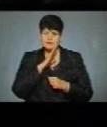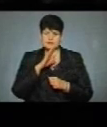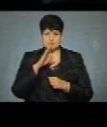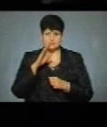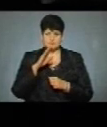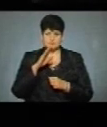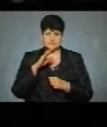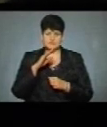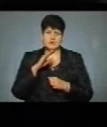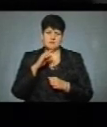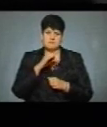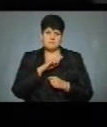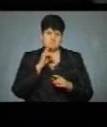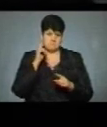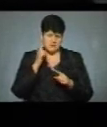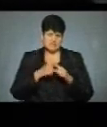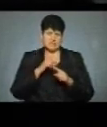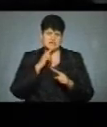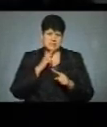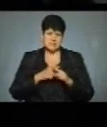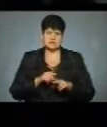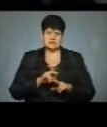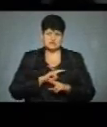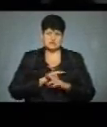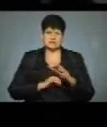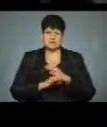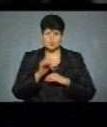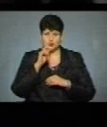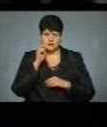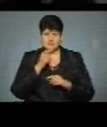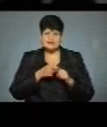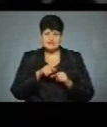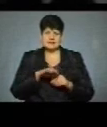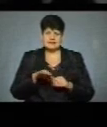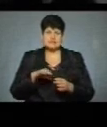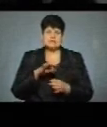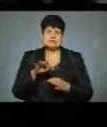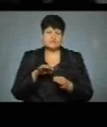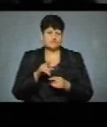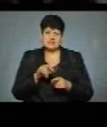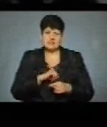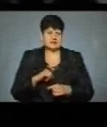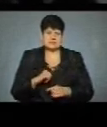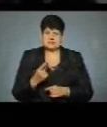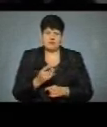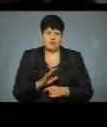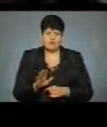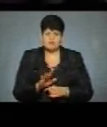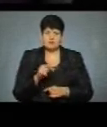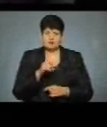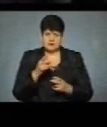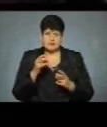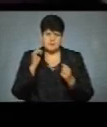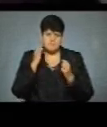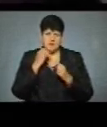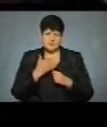брати, сестри загинули на сході України. І зараз ці дітки, котрі зараз сироти, що вони не самотні, що про них треба